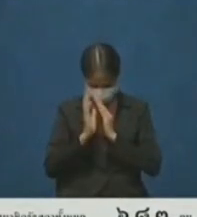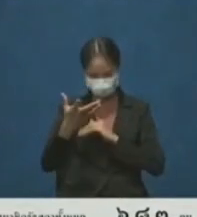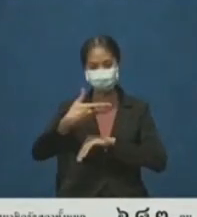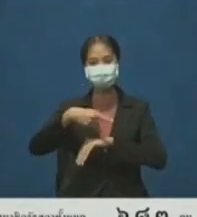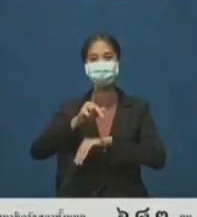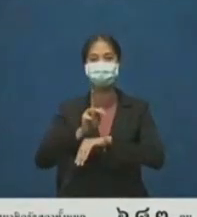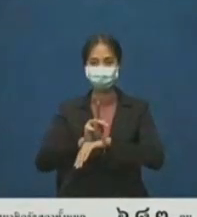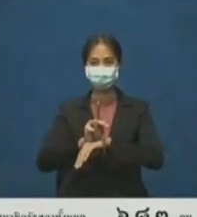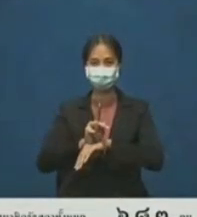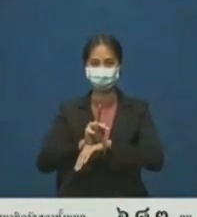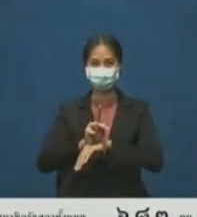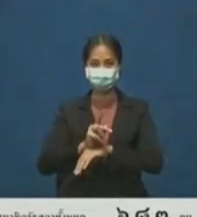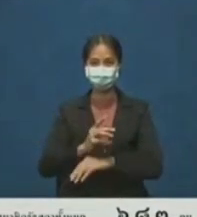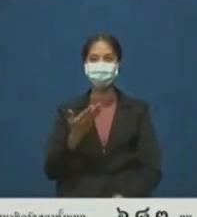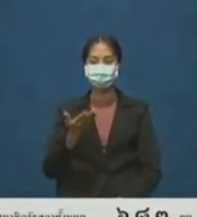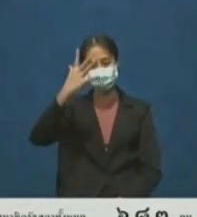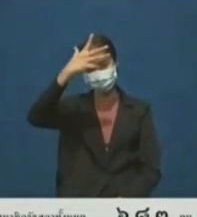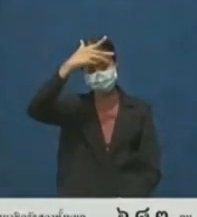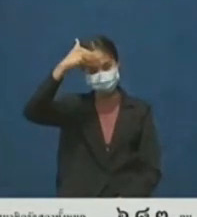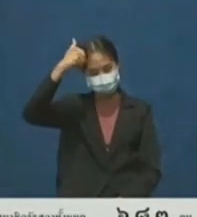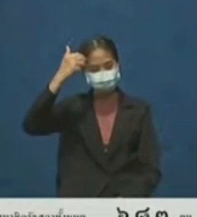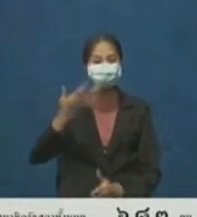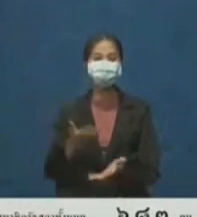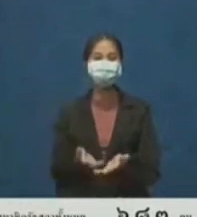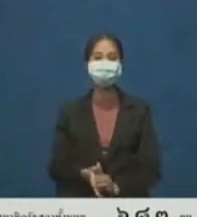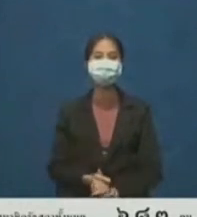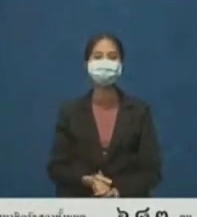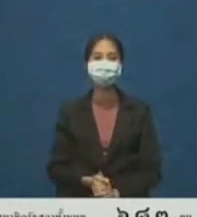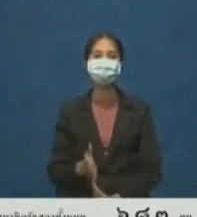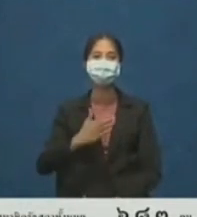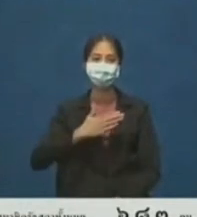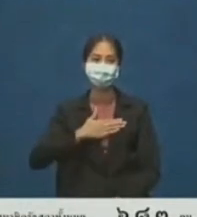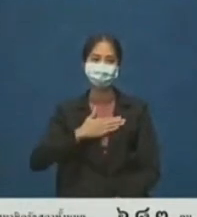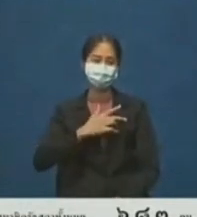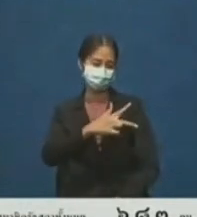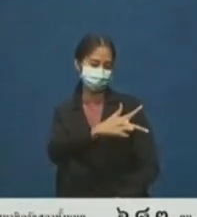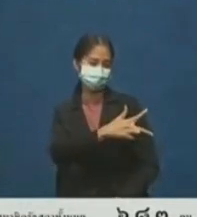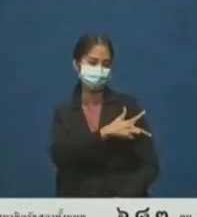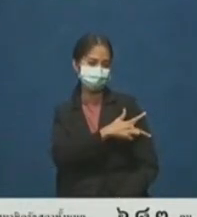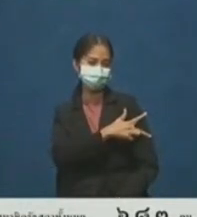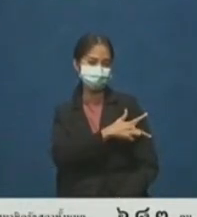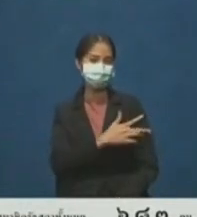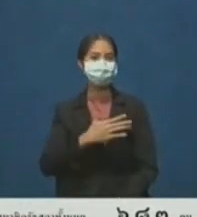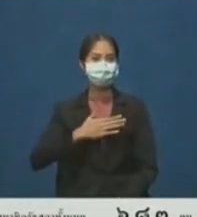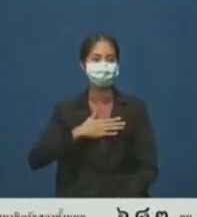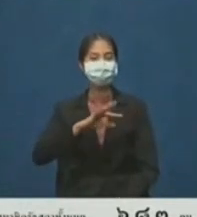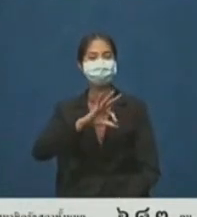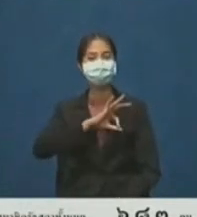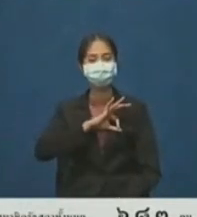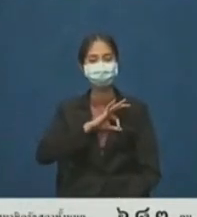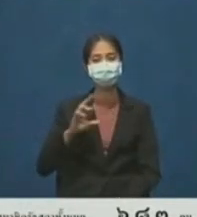กราบเรียนท่านประธานรัฐสภาท่านชวนหลีกภัยที่เคารพครับกระผมดร.พีระเพชรศิ